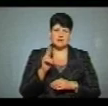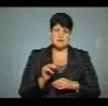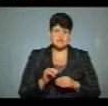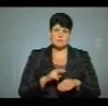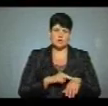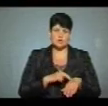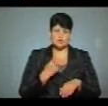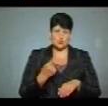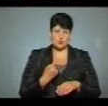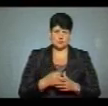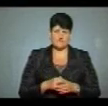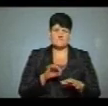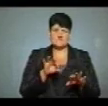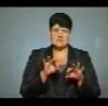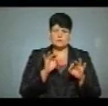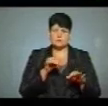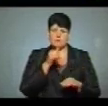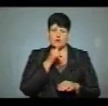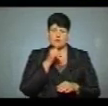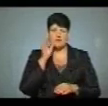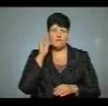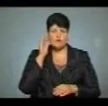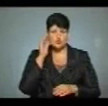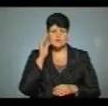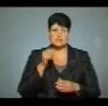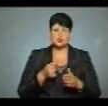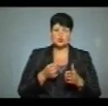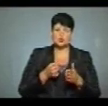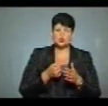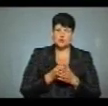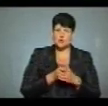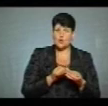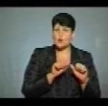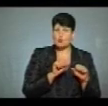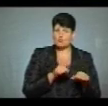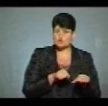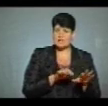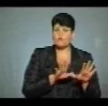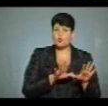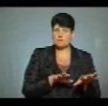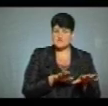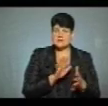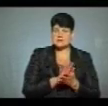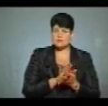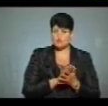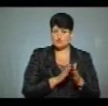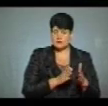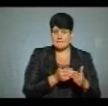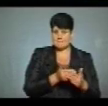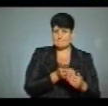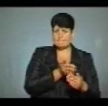області. Відібрано проби води до можливого місця забруднення, це